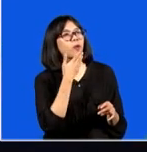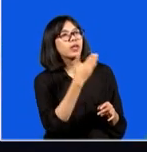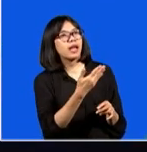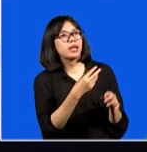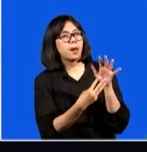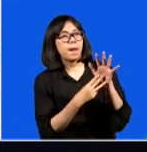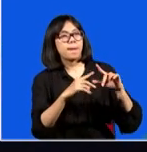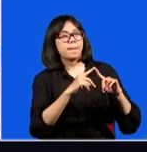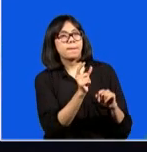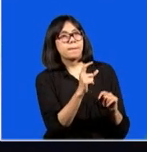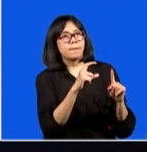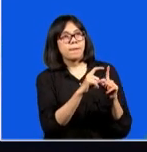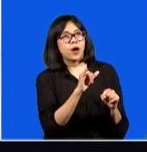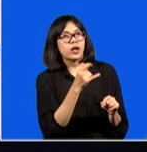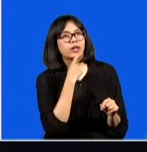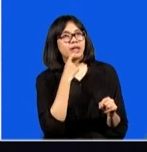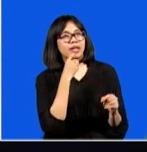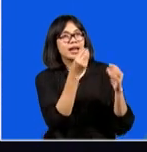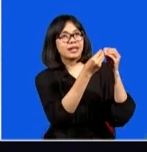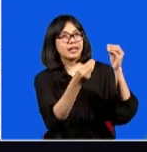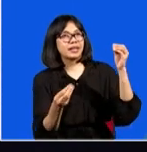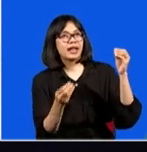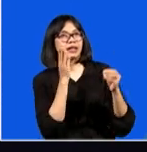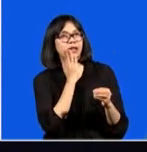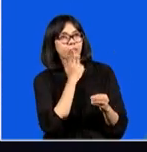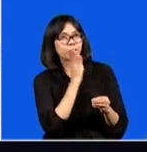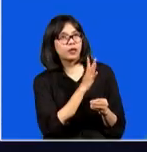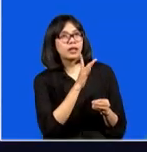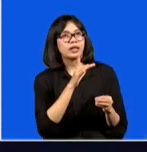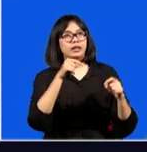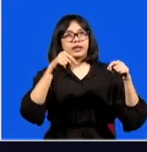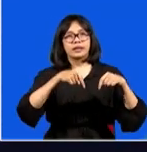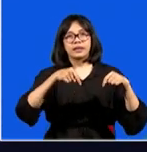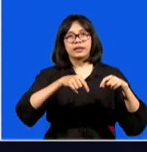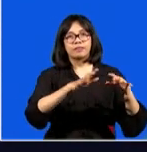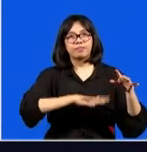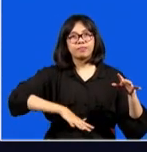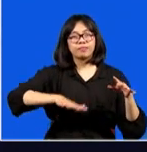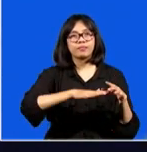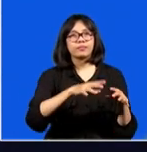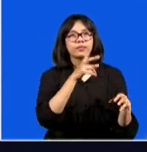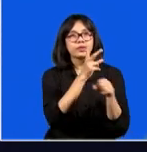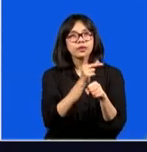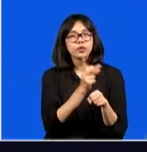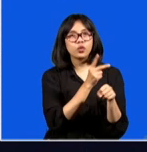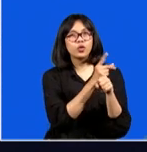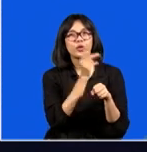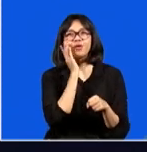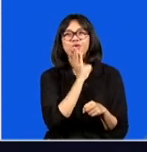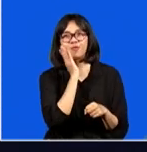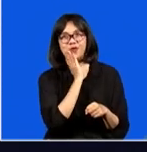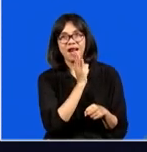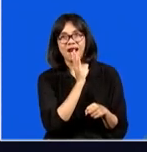generasi muda nih sekarang pertanyaannya di sini ada banyak sekali guru-guru muda dan